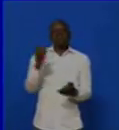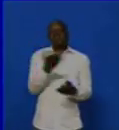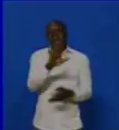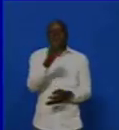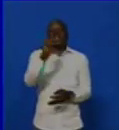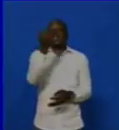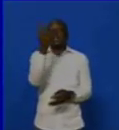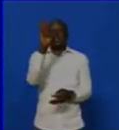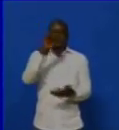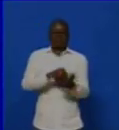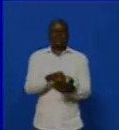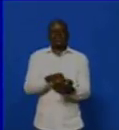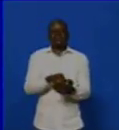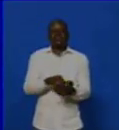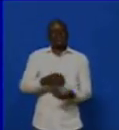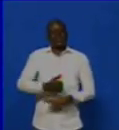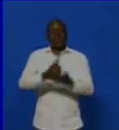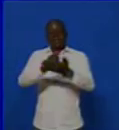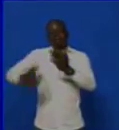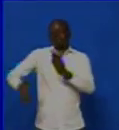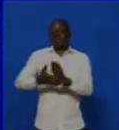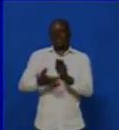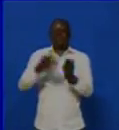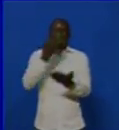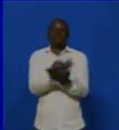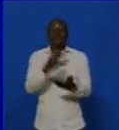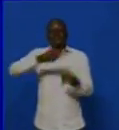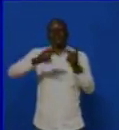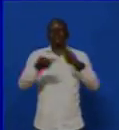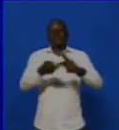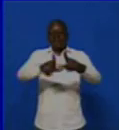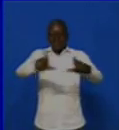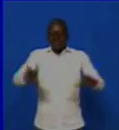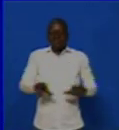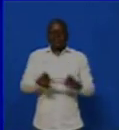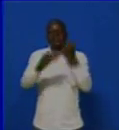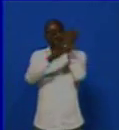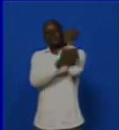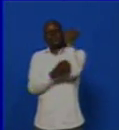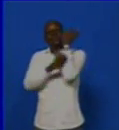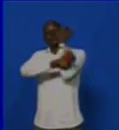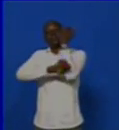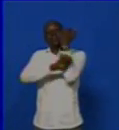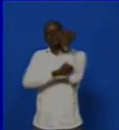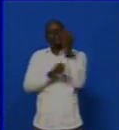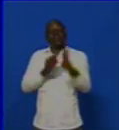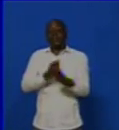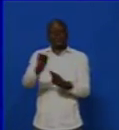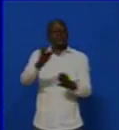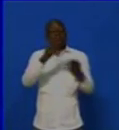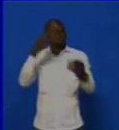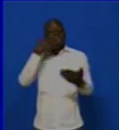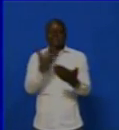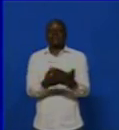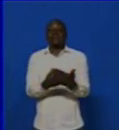Grâce à l'appui technique et financier des partenaires locaux et étrangers, la filière, selon son promoteur, se porte bien.